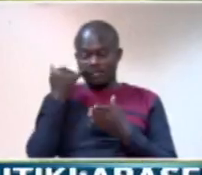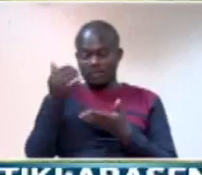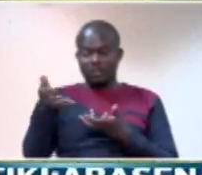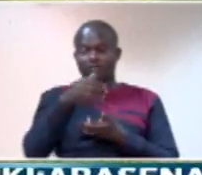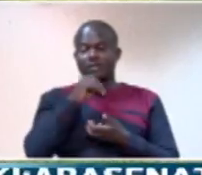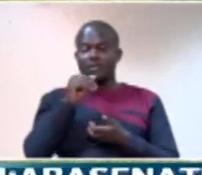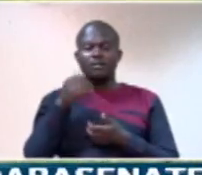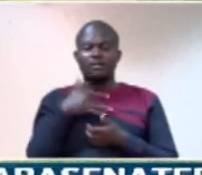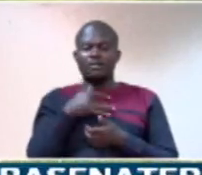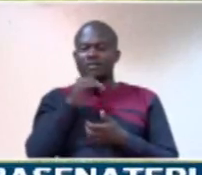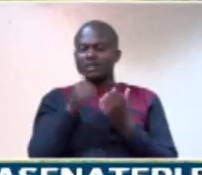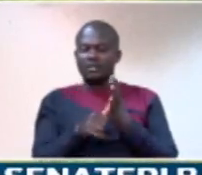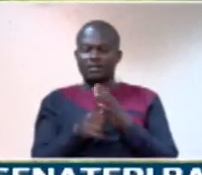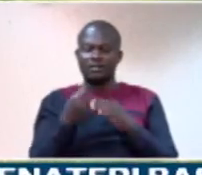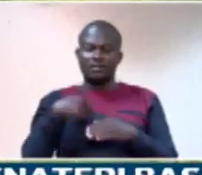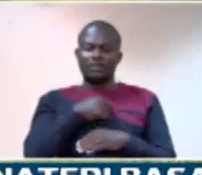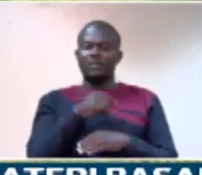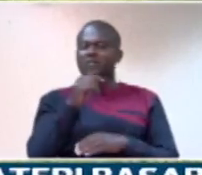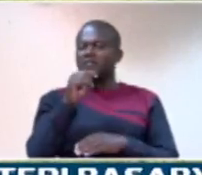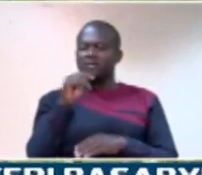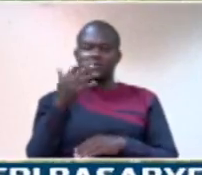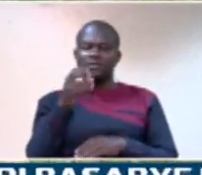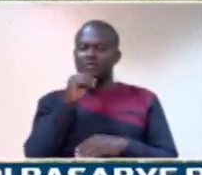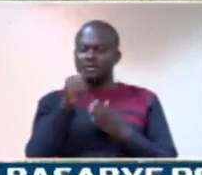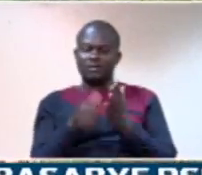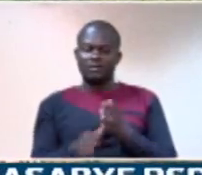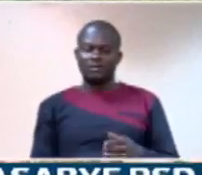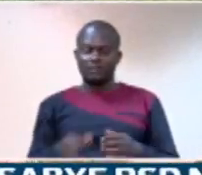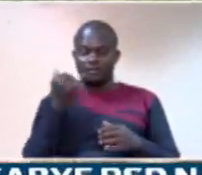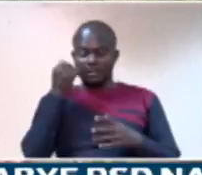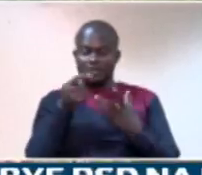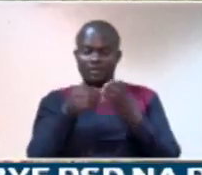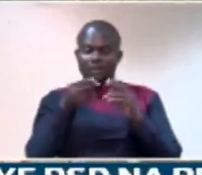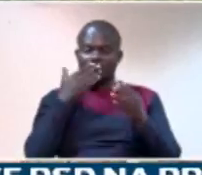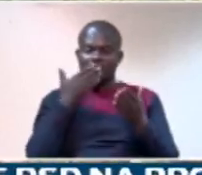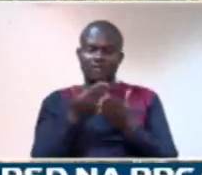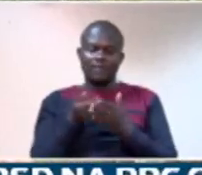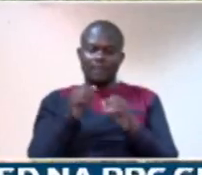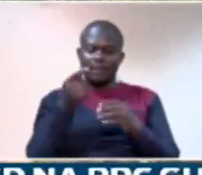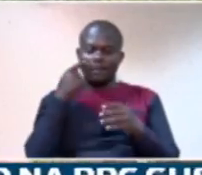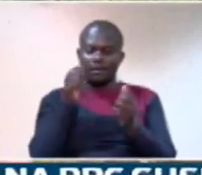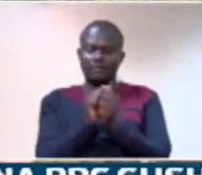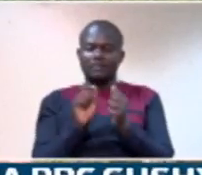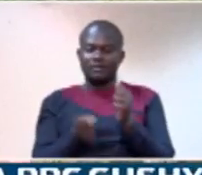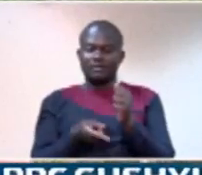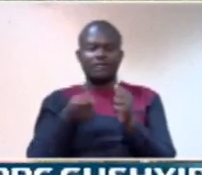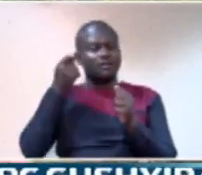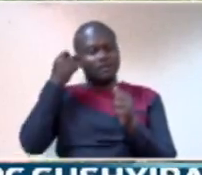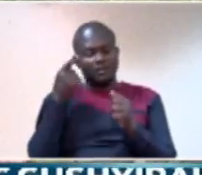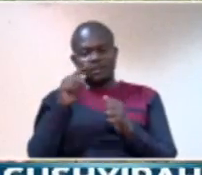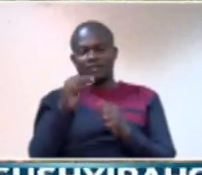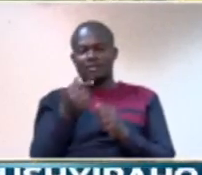nta kibazo rwose. Ibihumbi nka 50 byanjye mba bifite nta kibazo. Iyo ibintu bimeze neza, umuturage ashobora kubona ibihumbi 10 ku biro 50